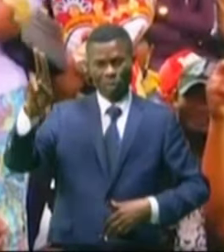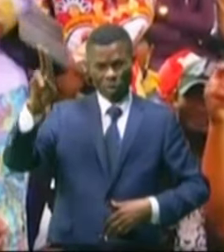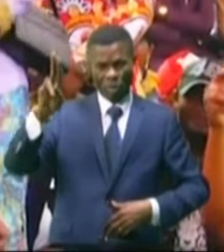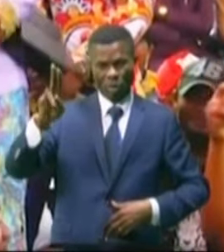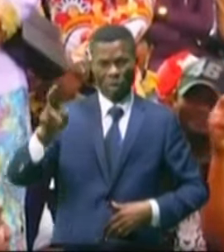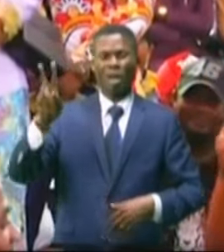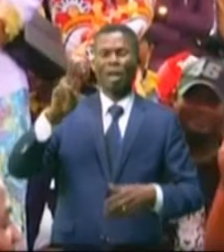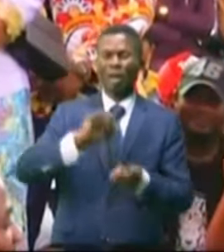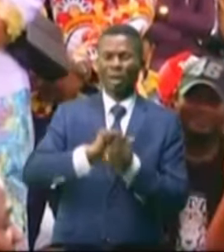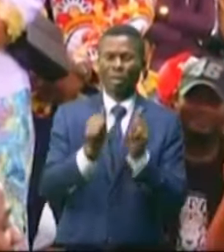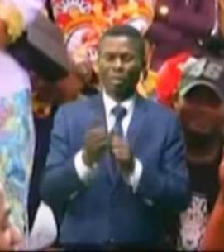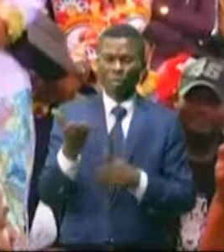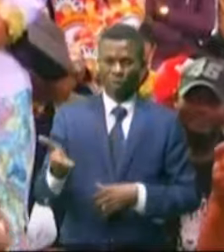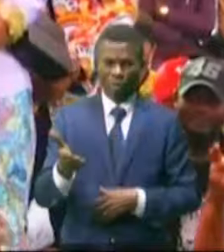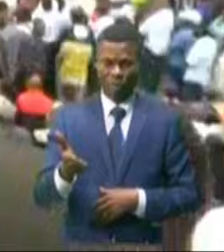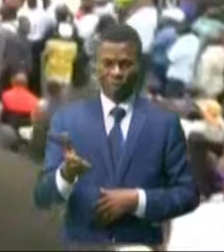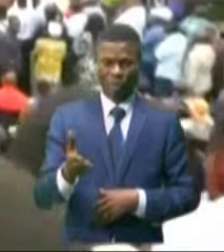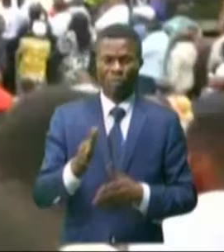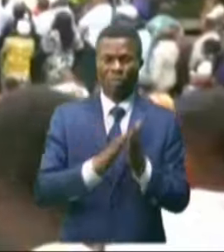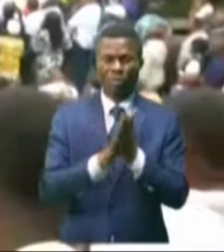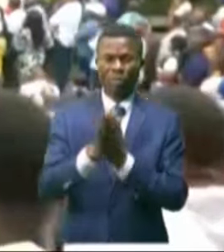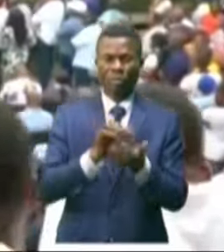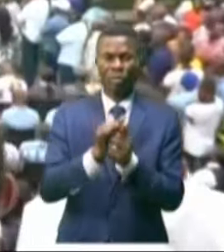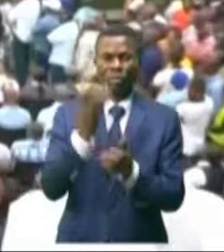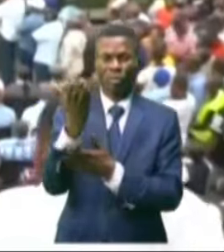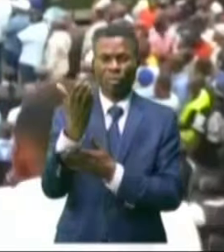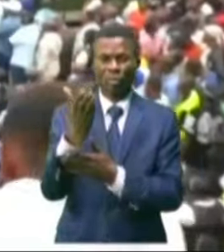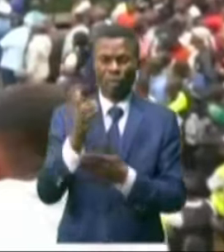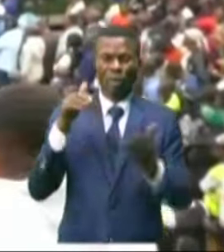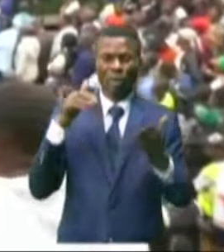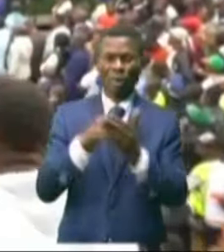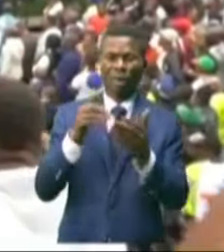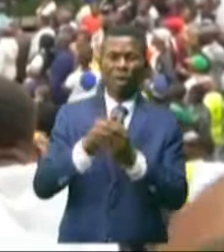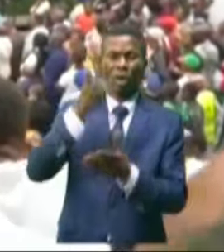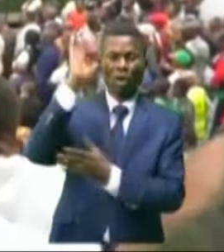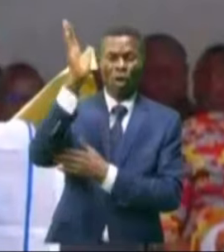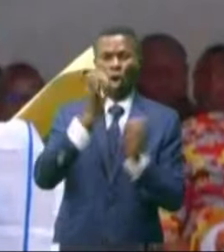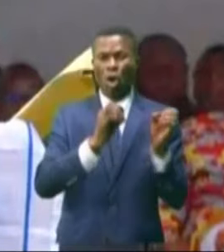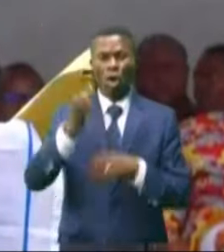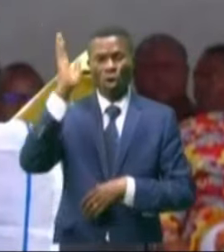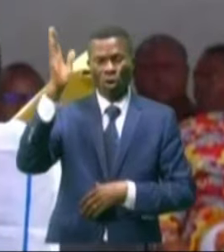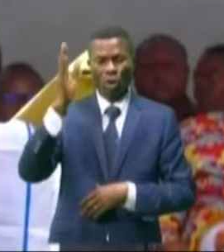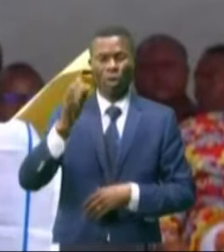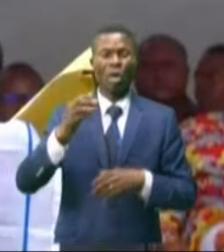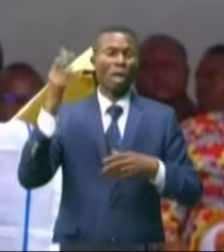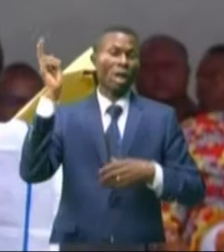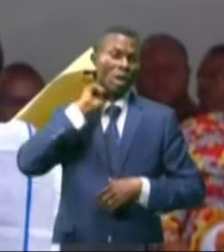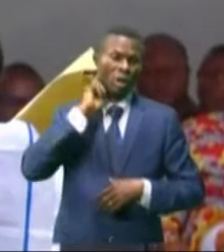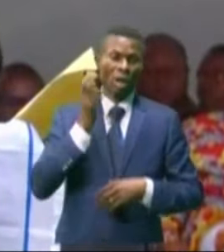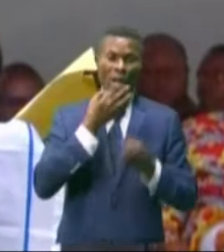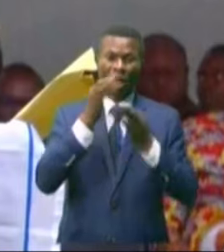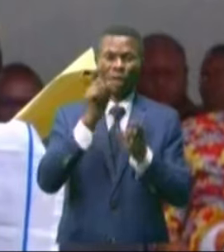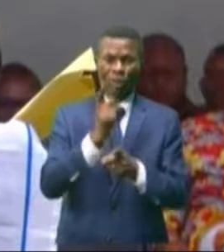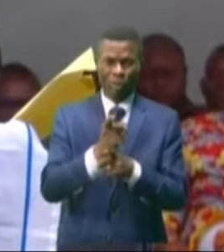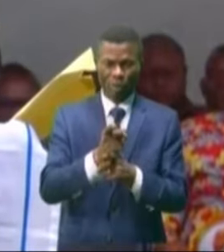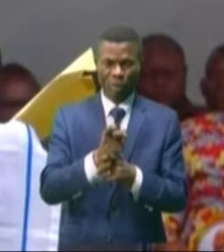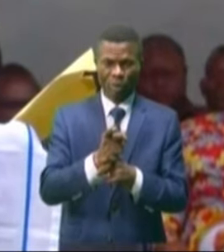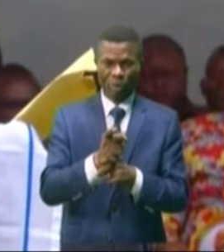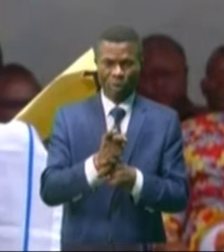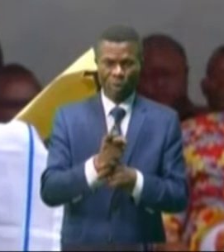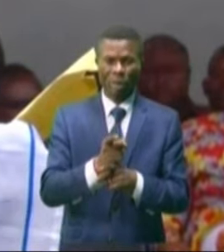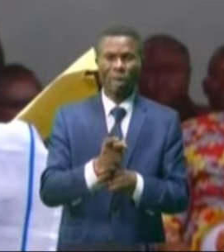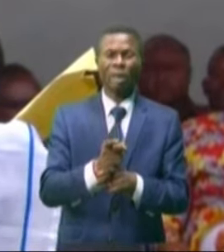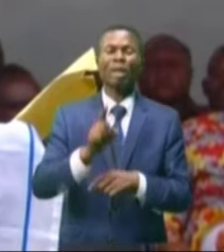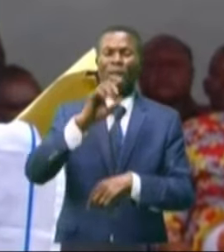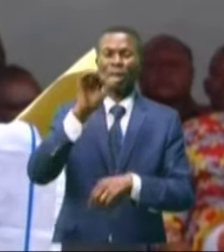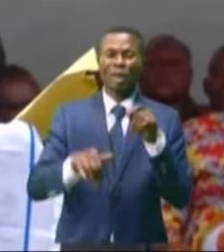ses partis. Concernant la demande des convocations du Congrès, Augustin Kabuya précise qu'on ne va pas au Congrès pour déchoir un